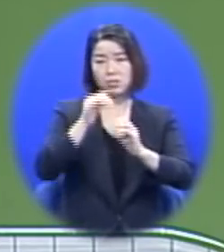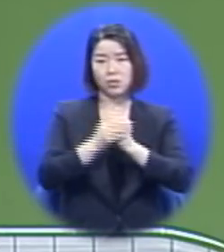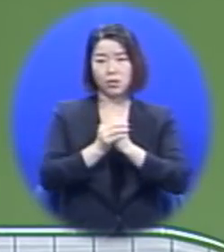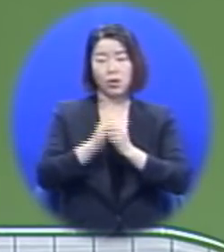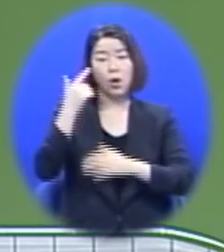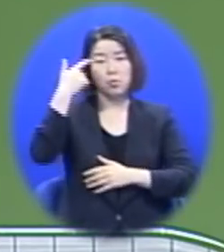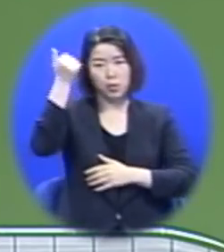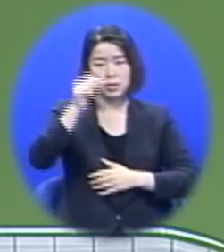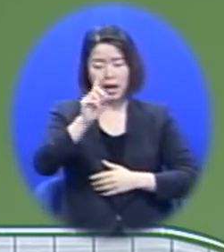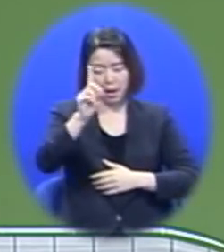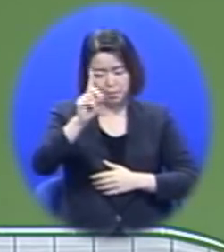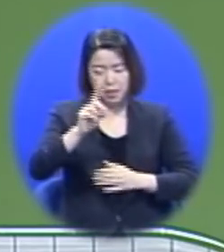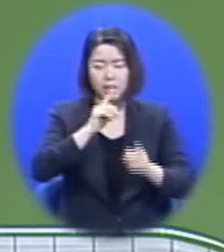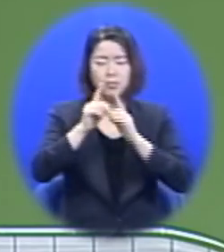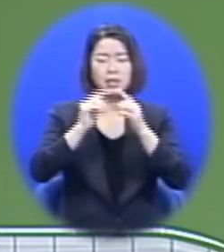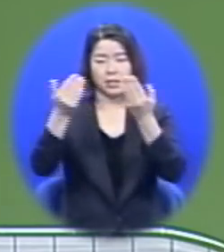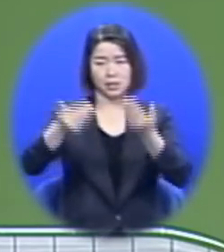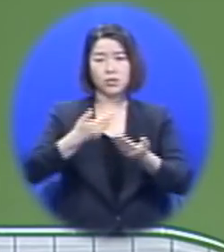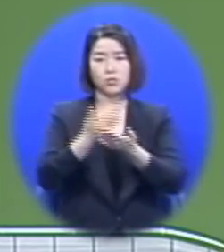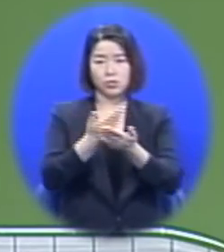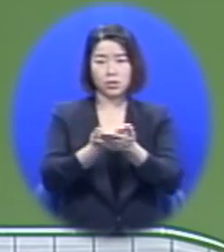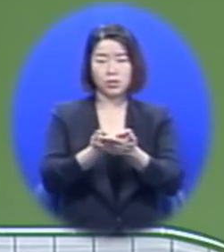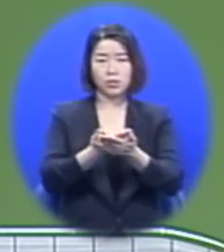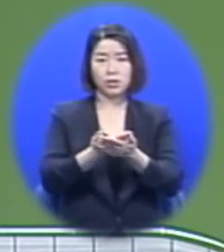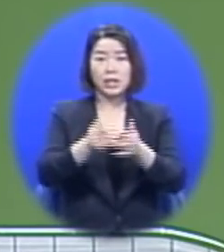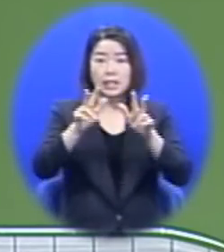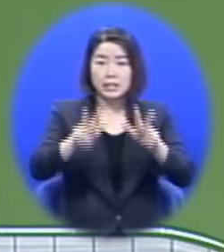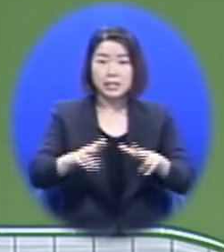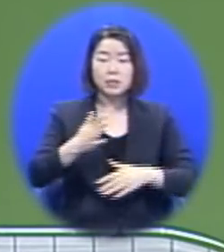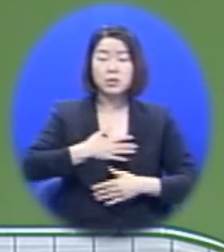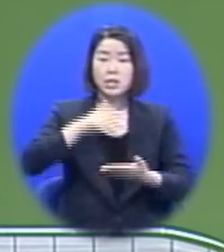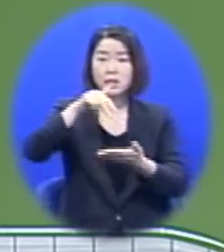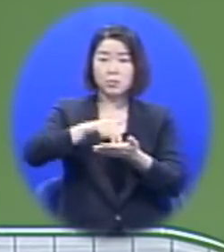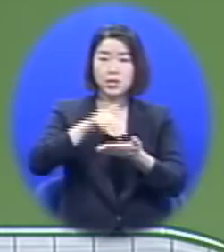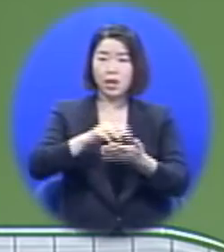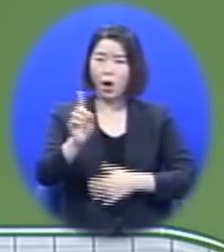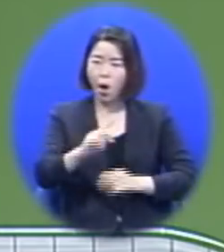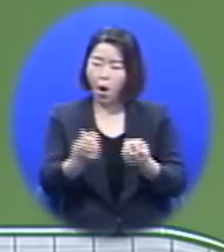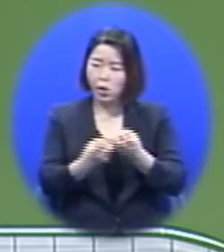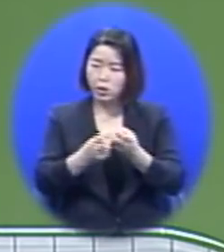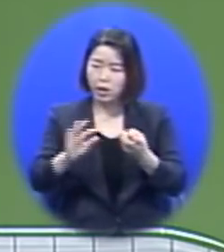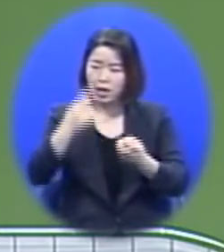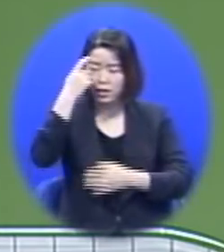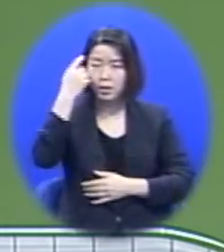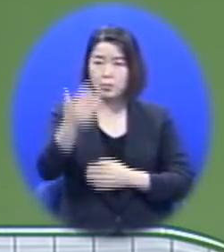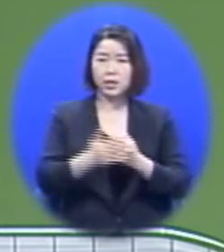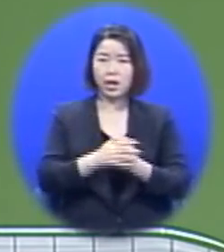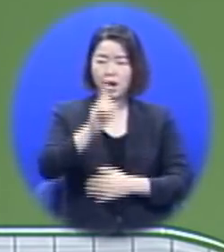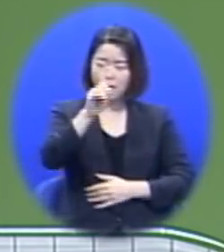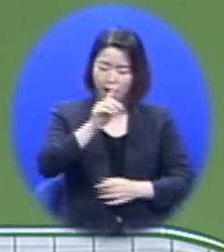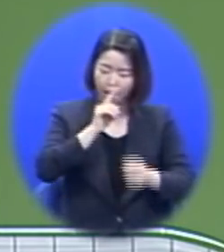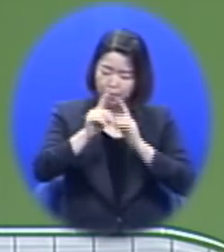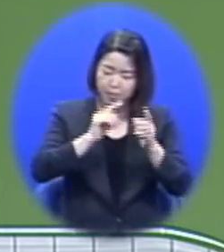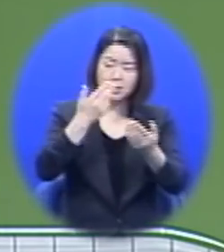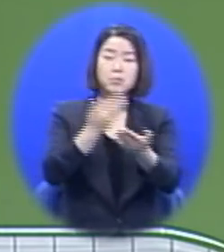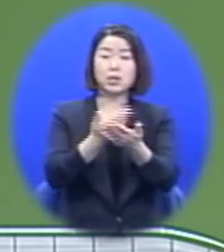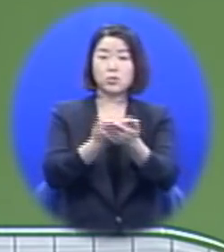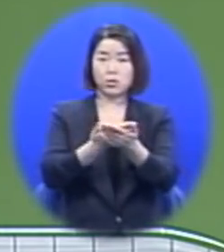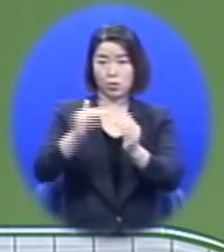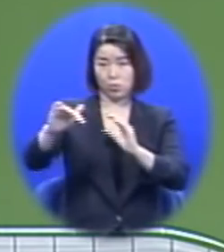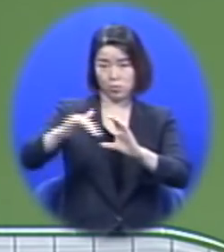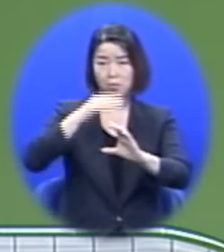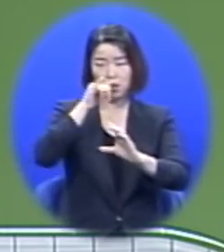한 말씀이라도 해주세요. 지금 제 처지에 저는 어떻게 해야 합니까? 목사님 한 말씀이라도 해주세요.